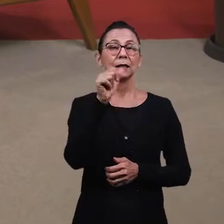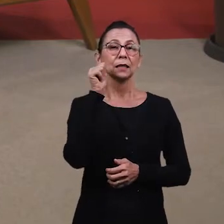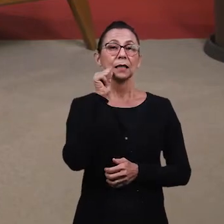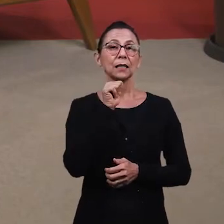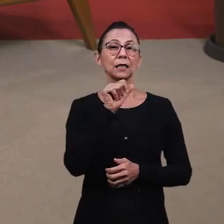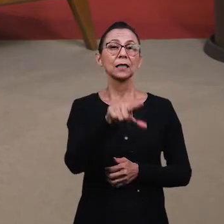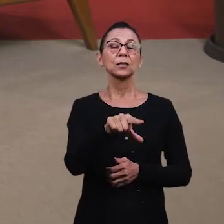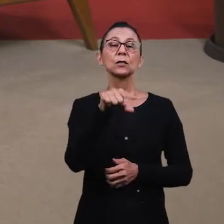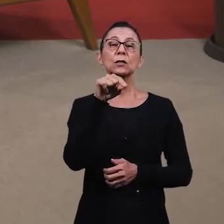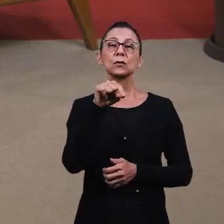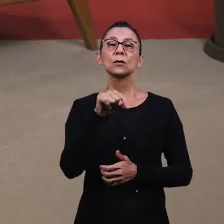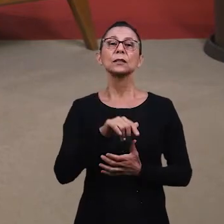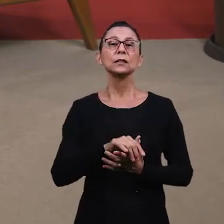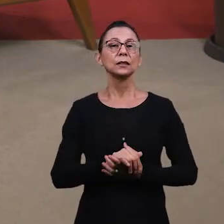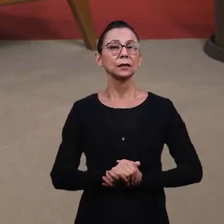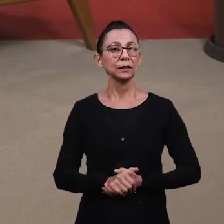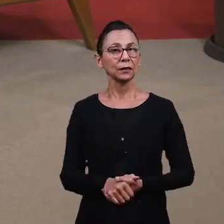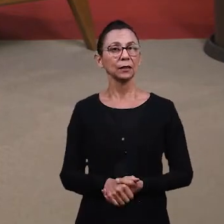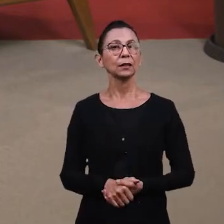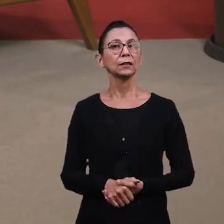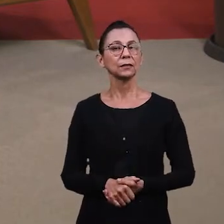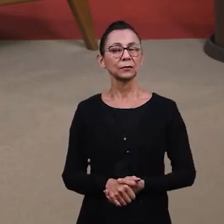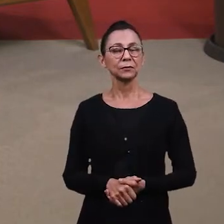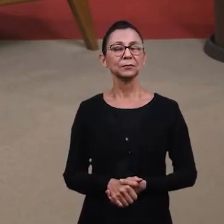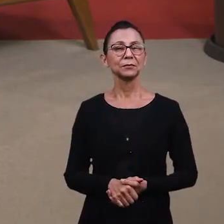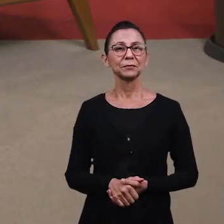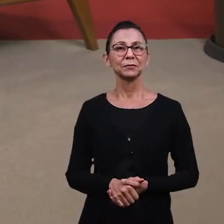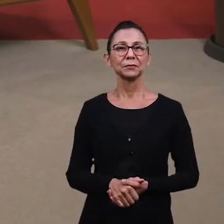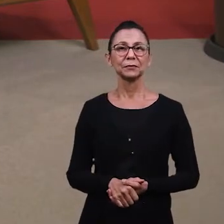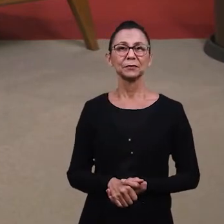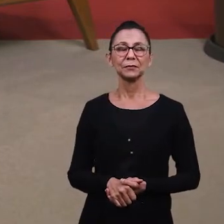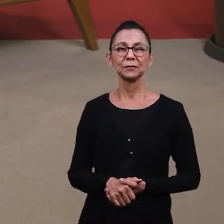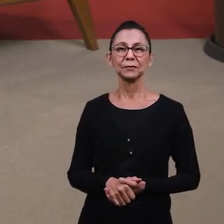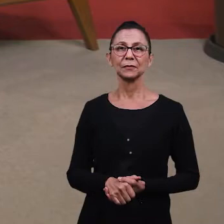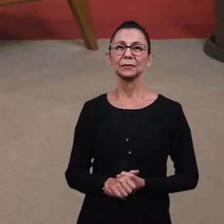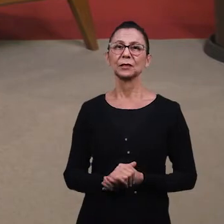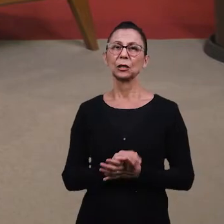le père disait, mon fils,